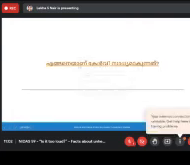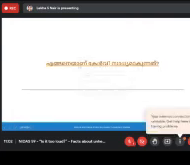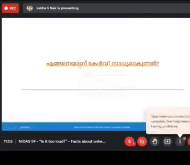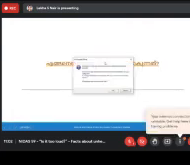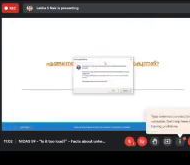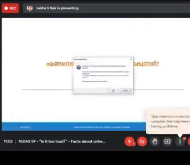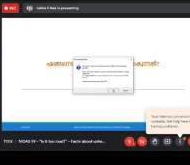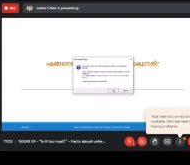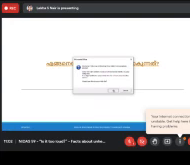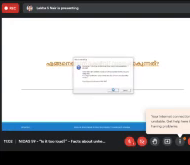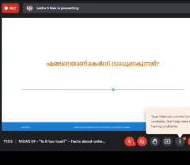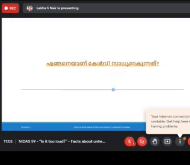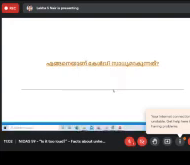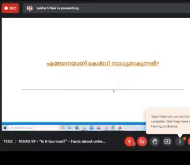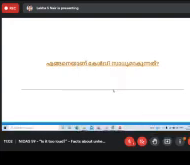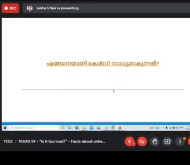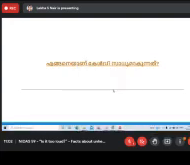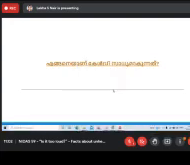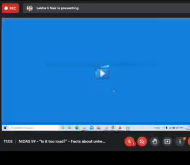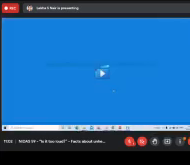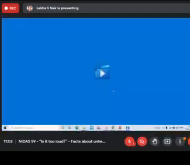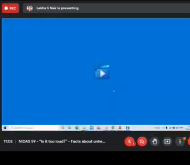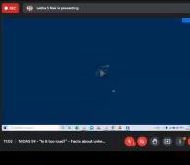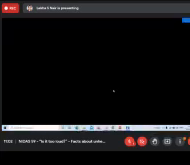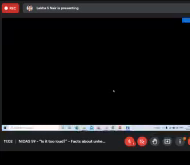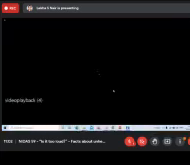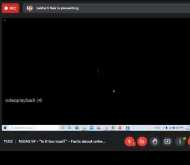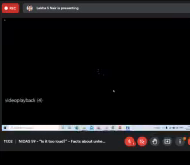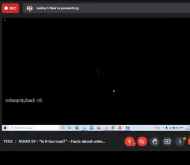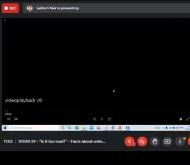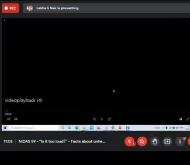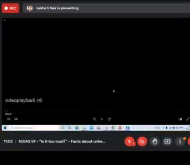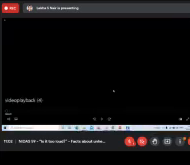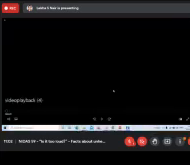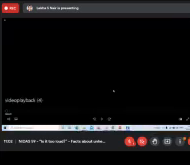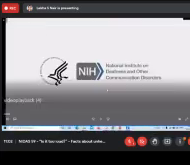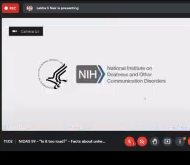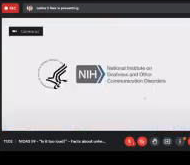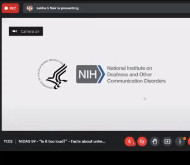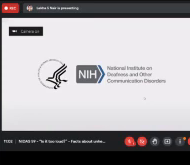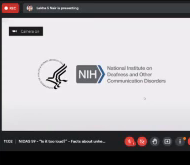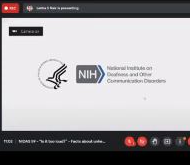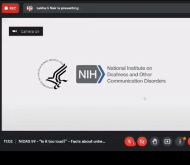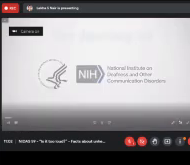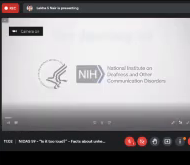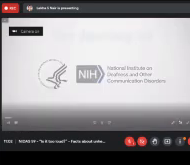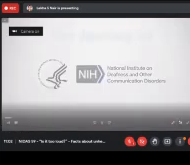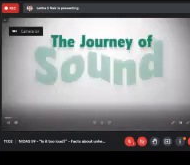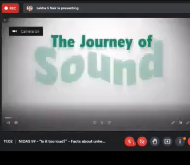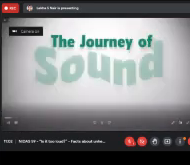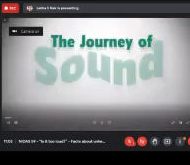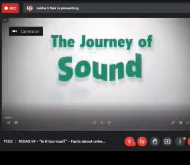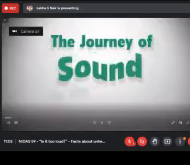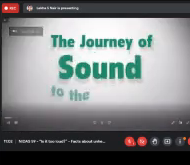വർത്തമാനമാണോ, കിളി ചിലയ്ക്കുന്നതാണോ, അല്ലെങ്കിൽ പട്ടി കുരയ്ക്കുന്നതാണോ, എന്താണെന്ന് നമുക്ക് തിരിച്ചറിയാനായിട്ട് കഴിയുകയുള്ളൂ. അപ്പൊ നമുക്കൊരു ചെറിയൊരു വീഡിയോ